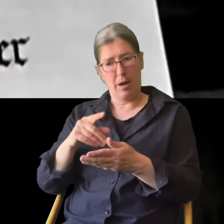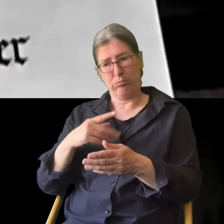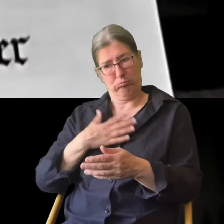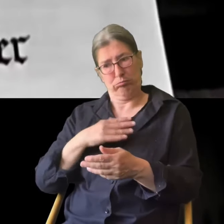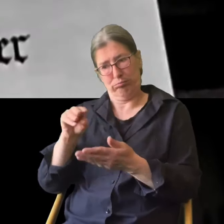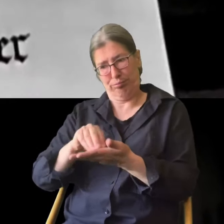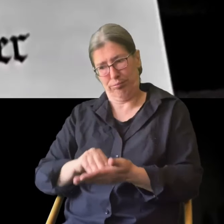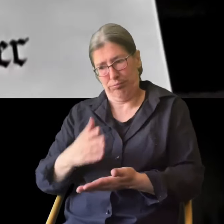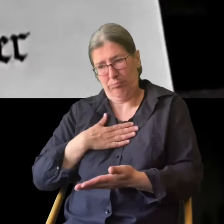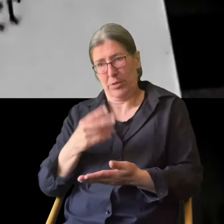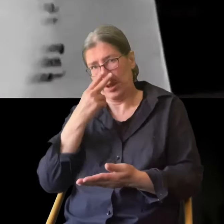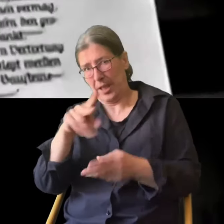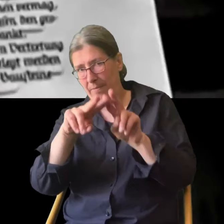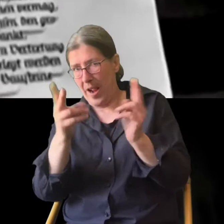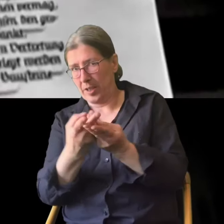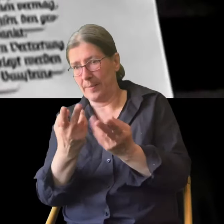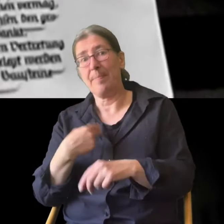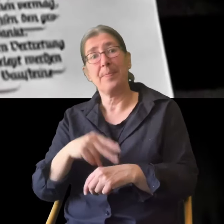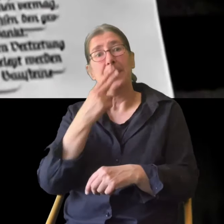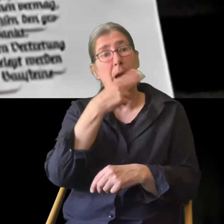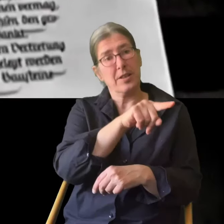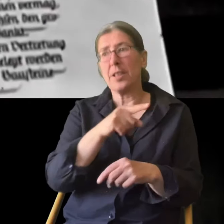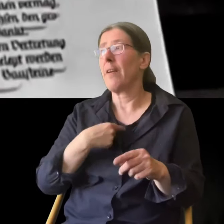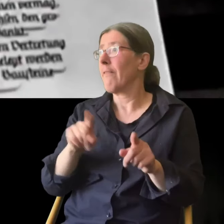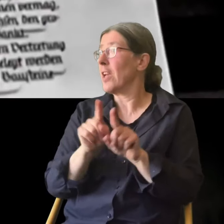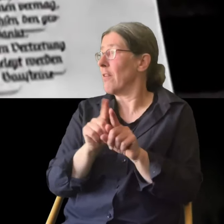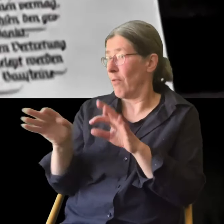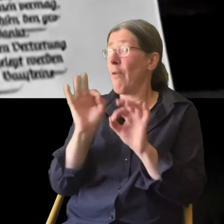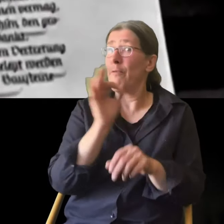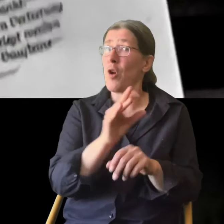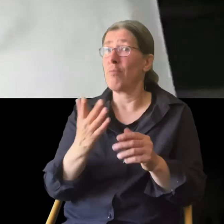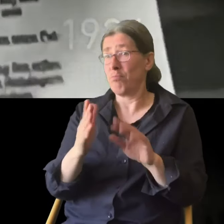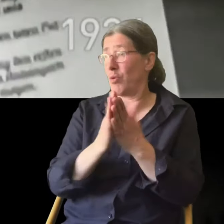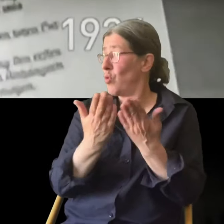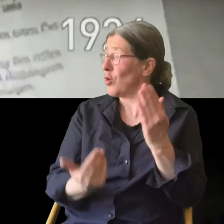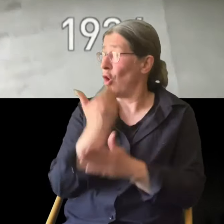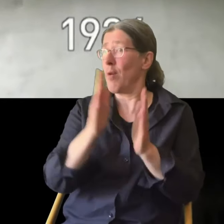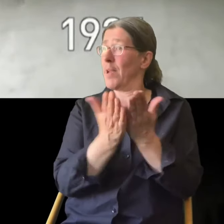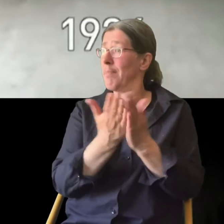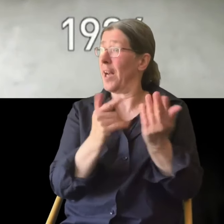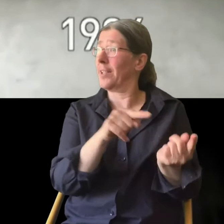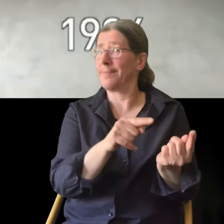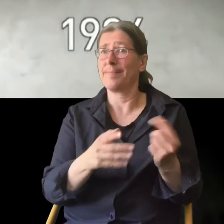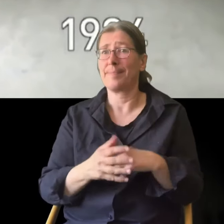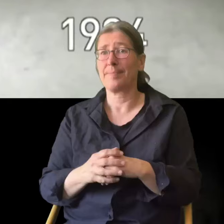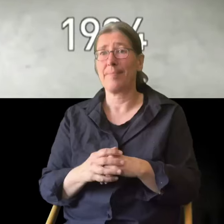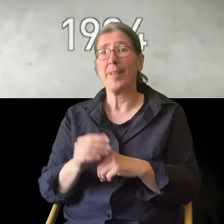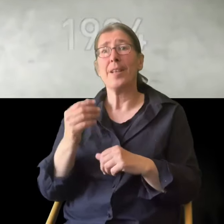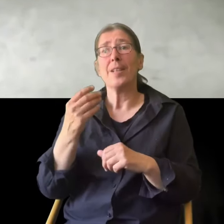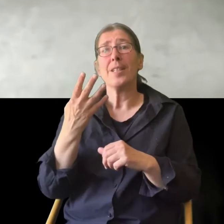Darin beschreibt Hitler seine Sicht der Welt. Und die Nazis machen das Buch zu ihrer neuen Bibel. Am 20.